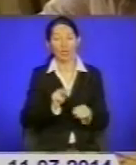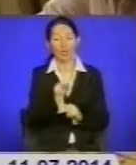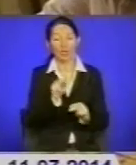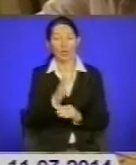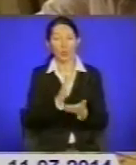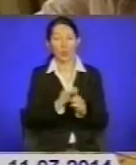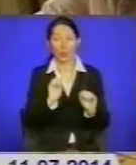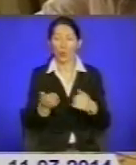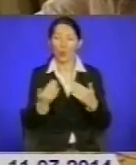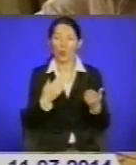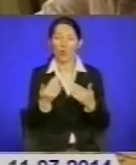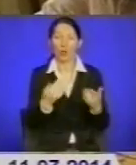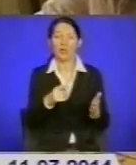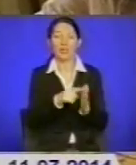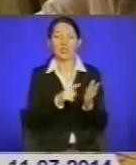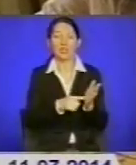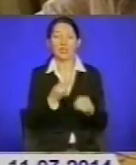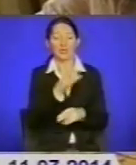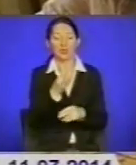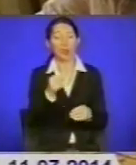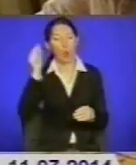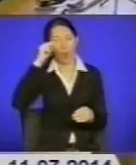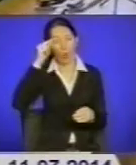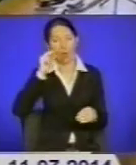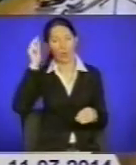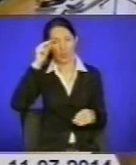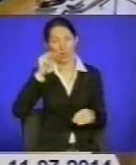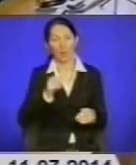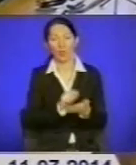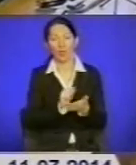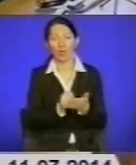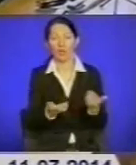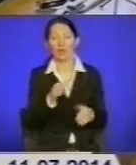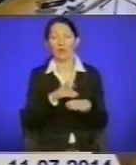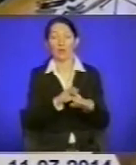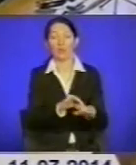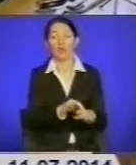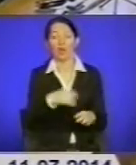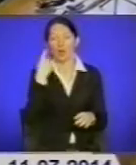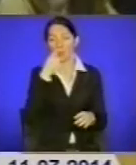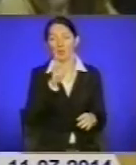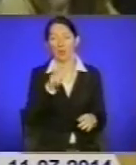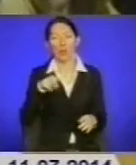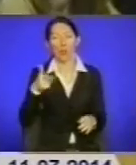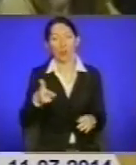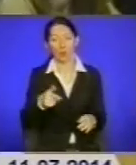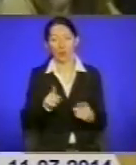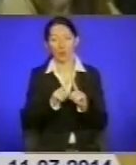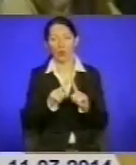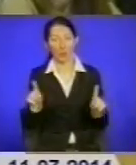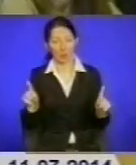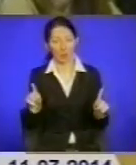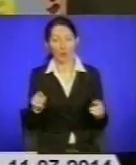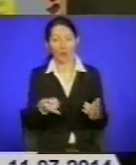спілкуватись, ділитись відеоуроками та навчальними матеріалами, навіть вести власний блог. Особливістю порталу є